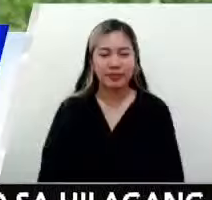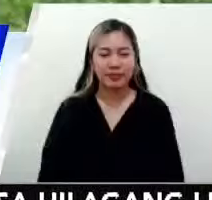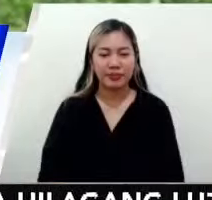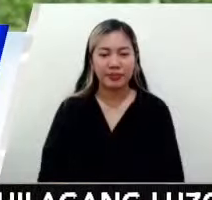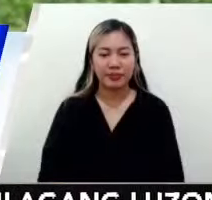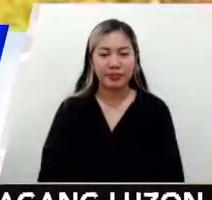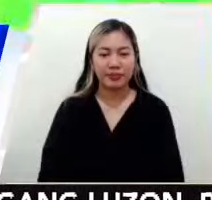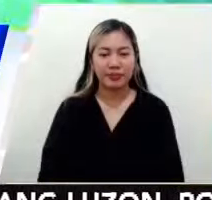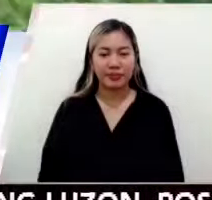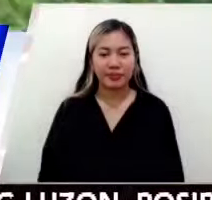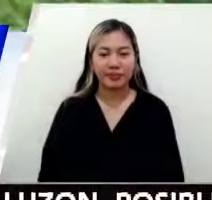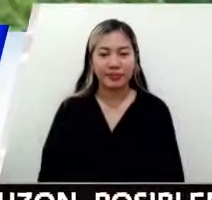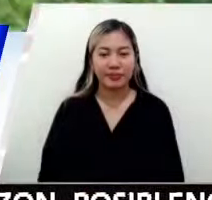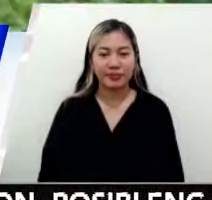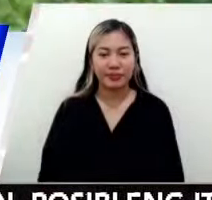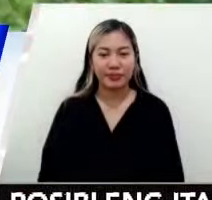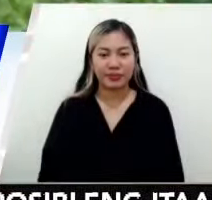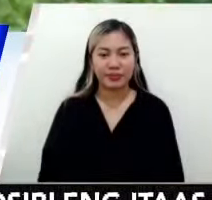Parang chichirya nga lang.